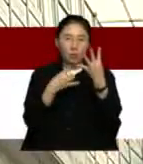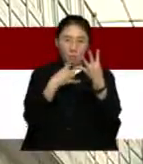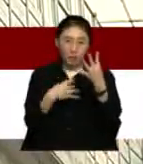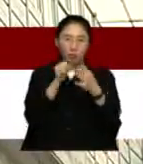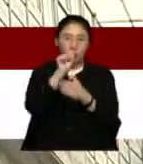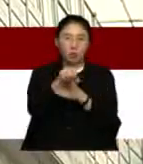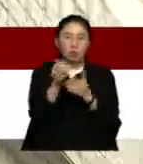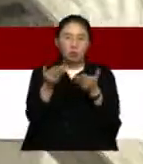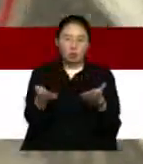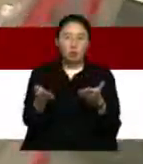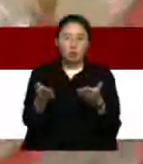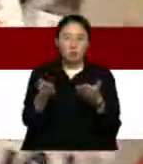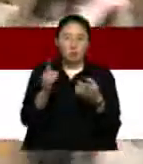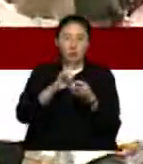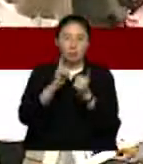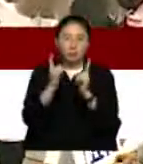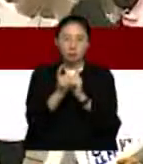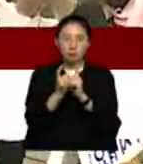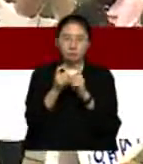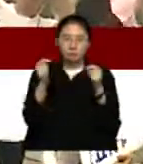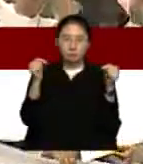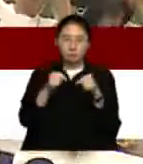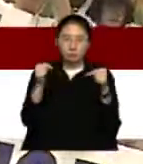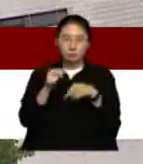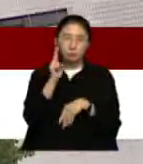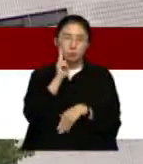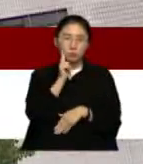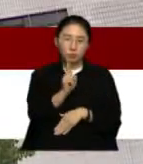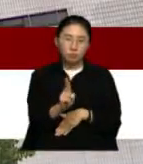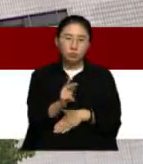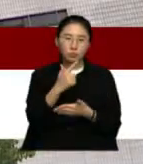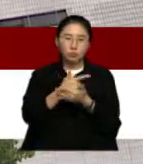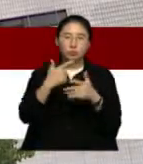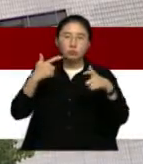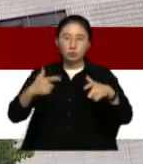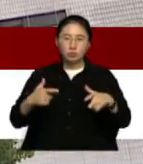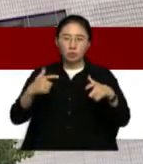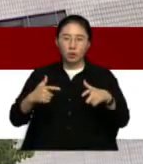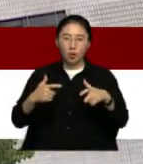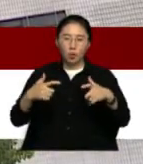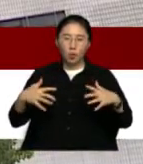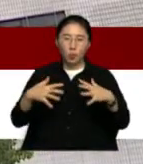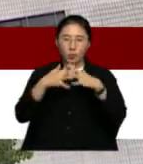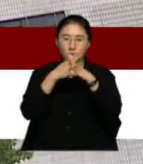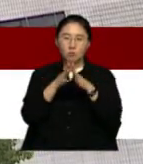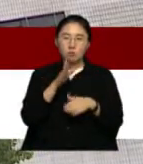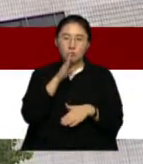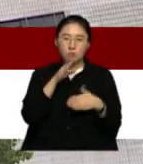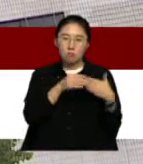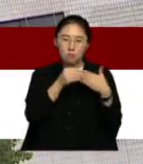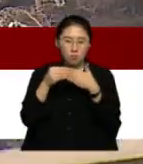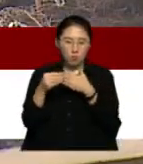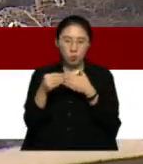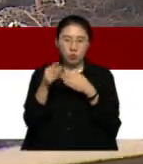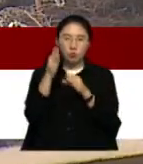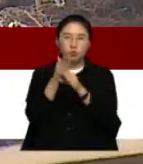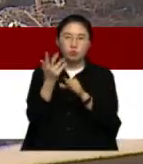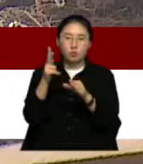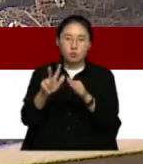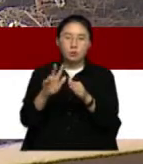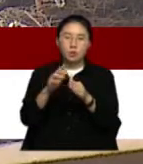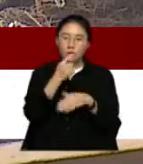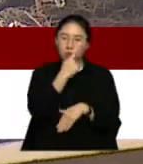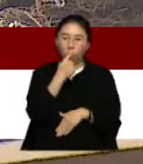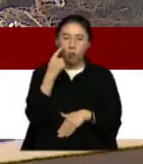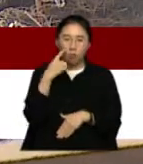입장입니다. 양측 주장이 평행선을 달리고 있는 가운데 노원구는 공사 현장 지도에 나서곤 있지만 시설